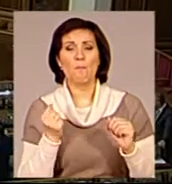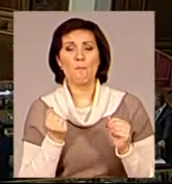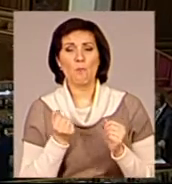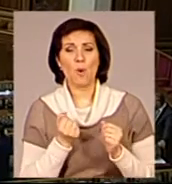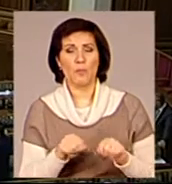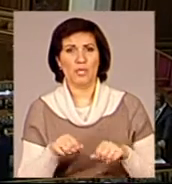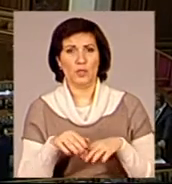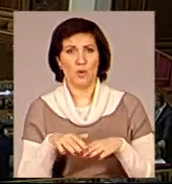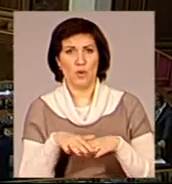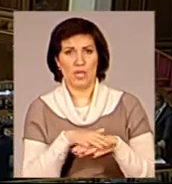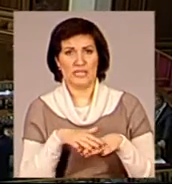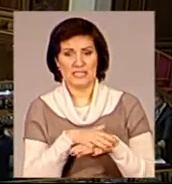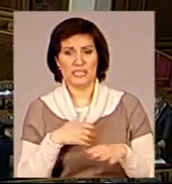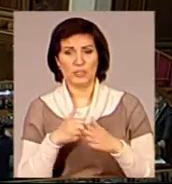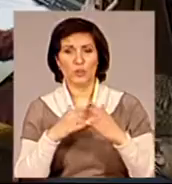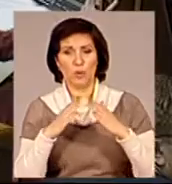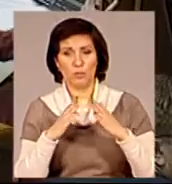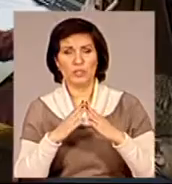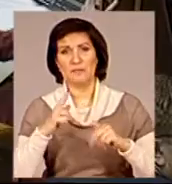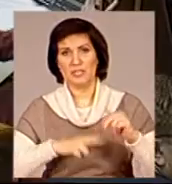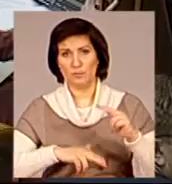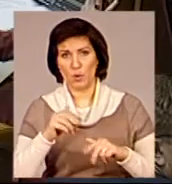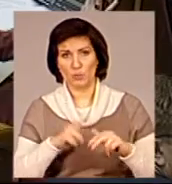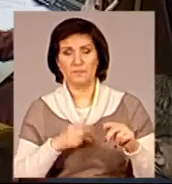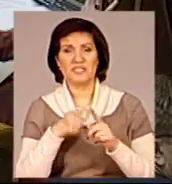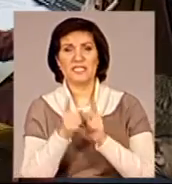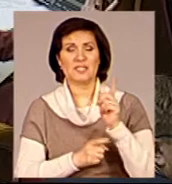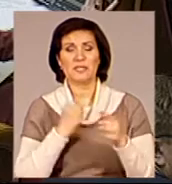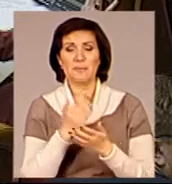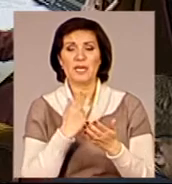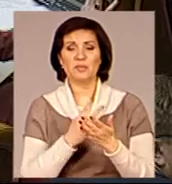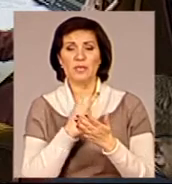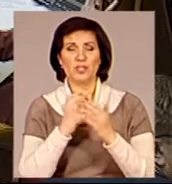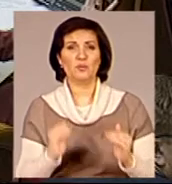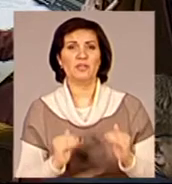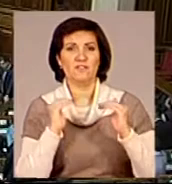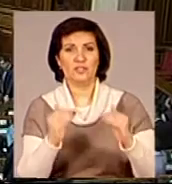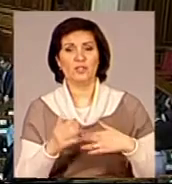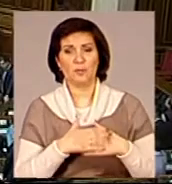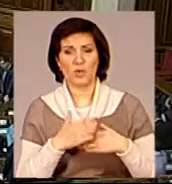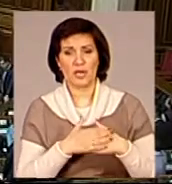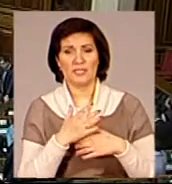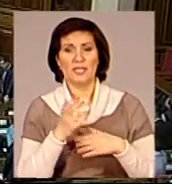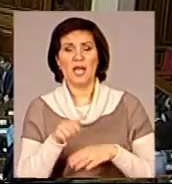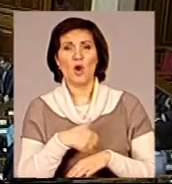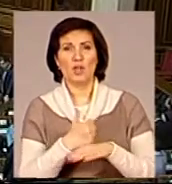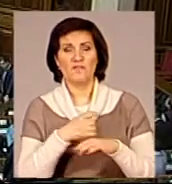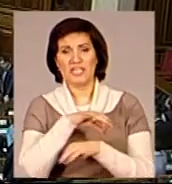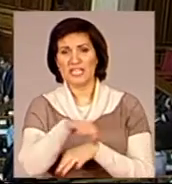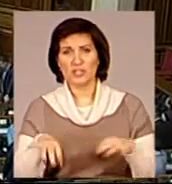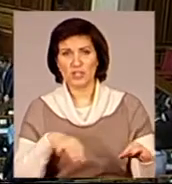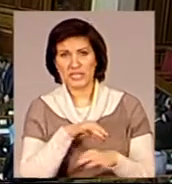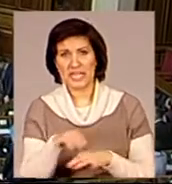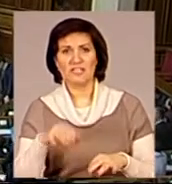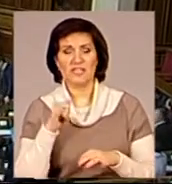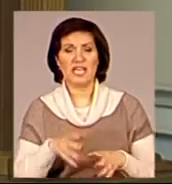маломобільного населення до будівель та споруд. Зокрема, ці зміни передбачають підвищення покарання для головних інженерів